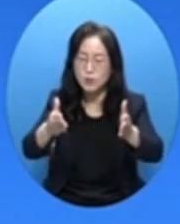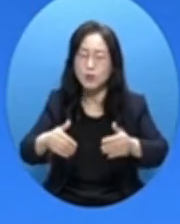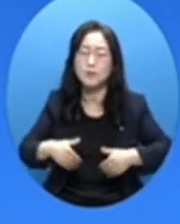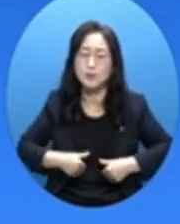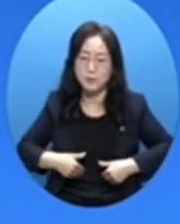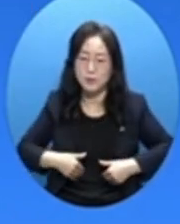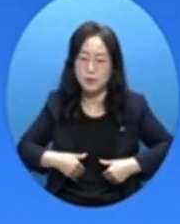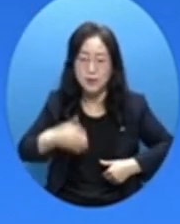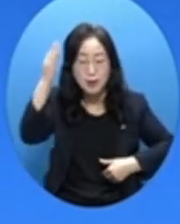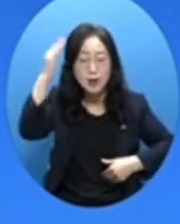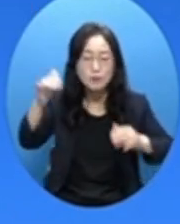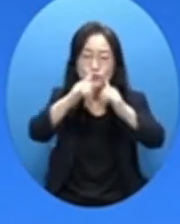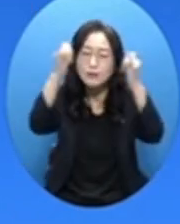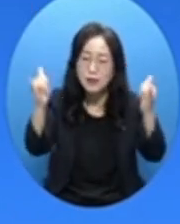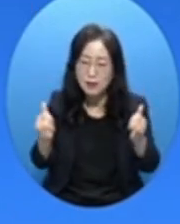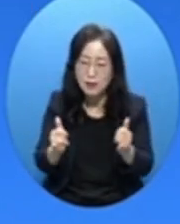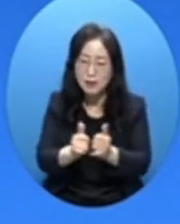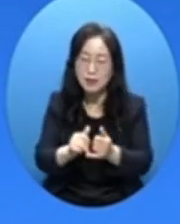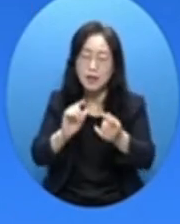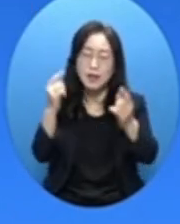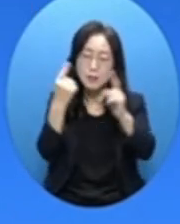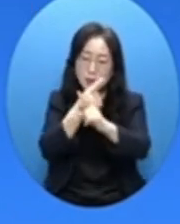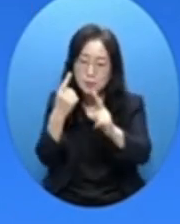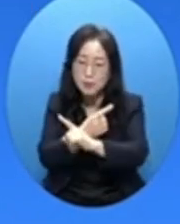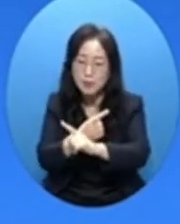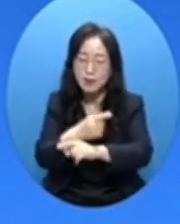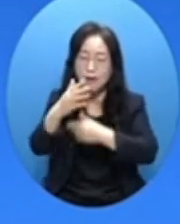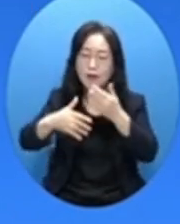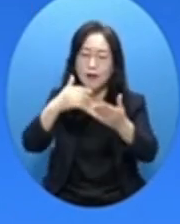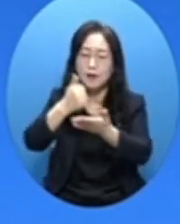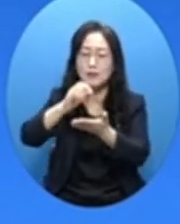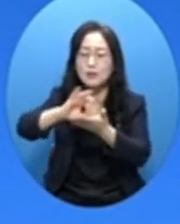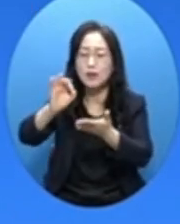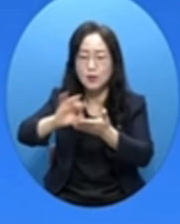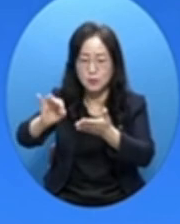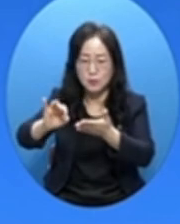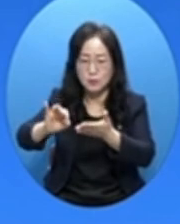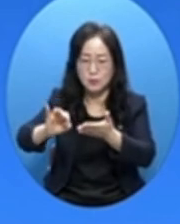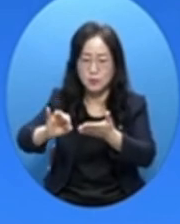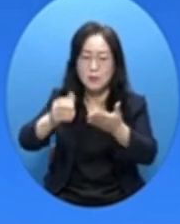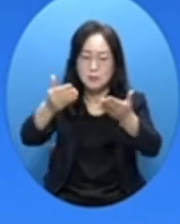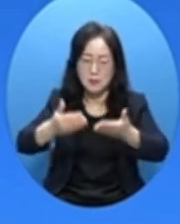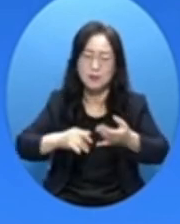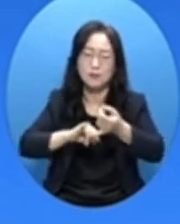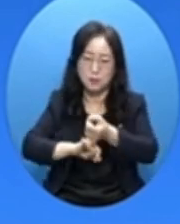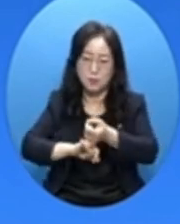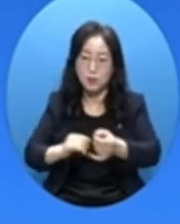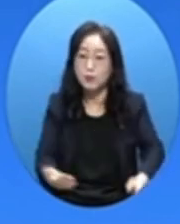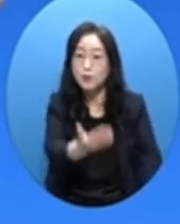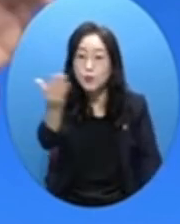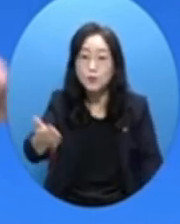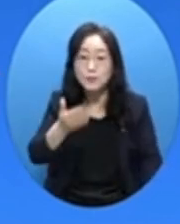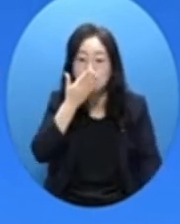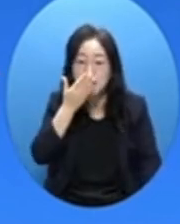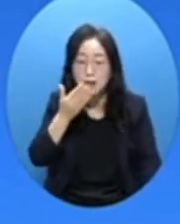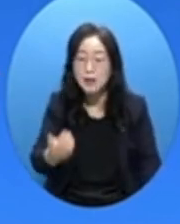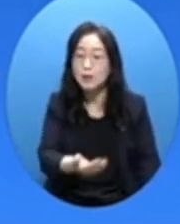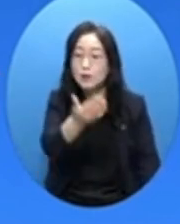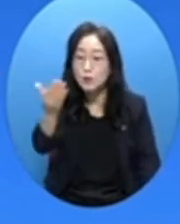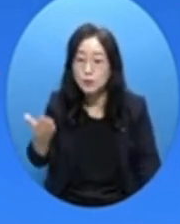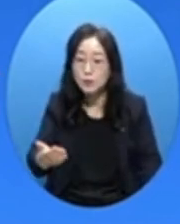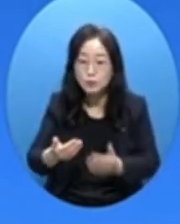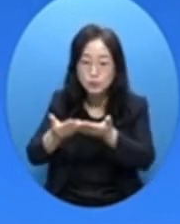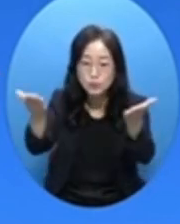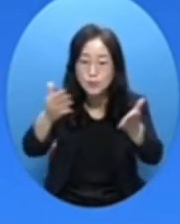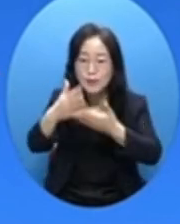변화시키는 하나님의 위대한 도구가 되어야 되는 것입니다. 여러분 할 수 있습니다. 여러분에게 주신 하나님의 축복이